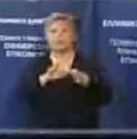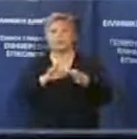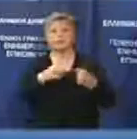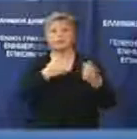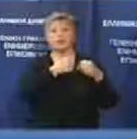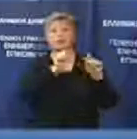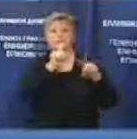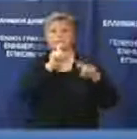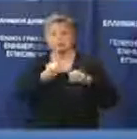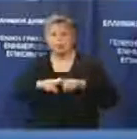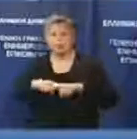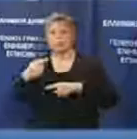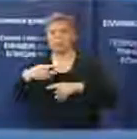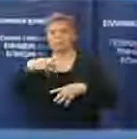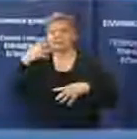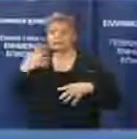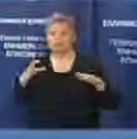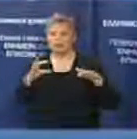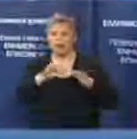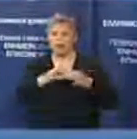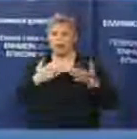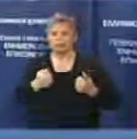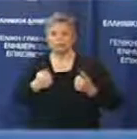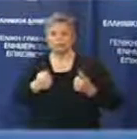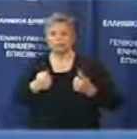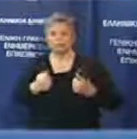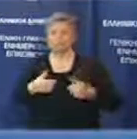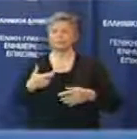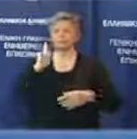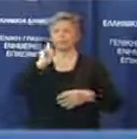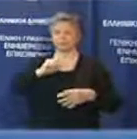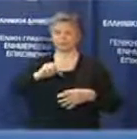τη ροή των σκέψεων για αυτόν τον τρόπο, κύριε Μακρυγιάννη, βεβαίως, την κατανοώ.